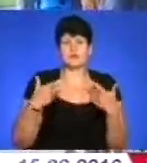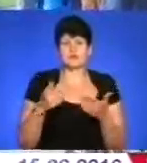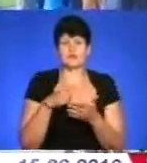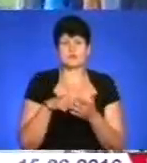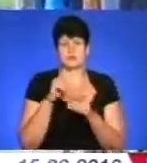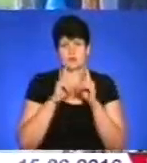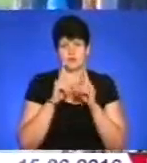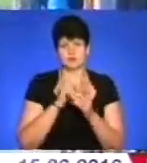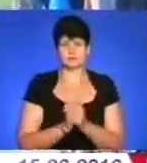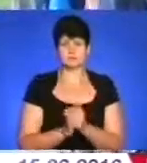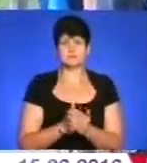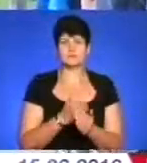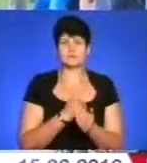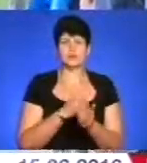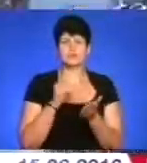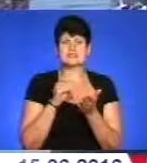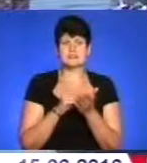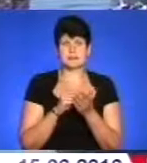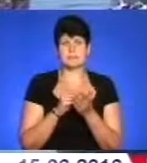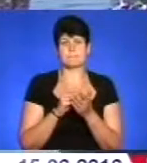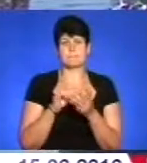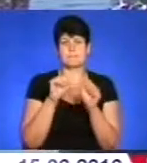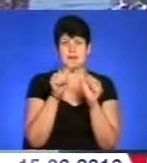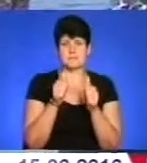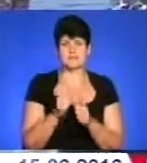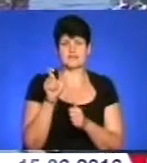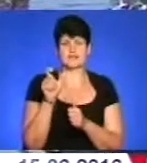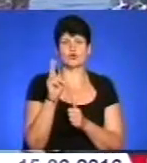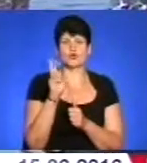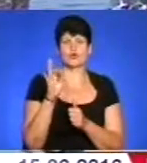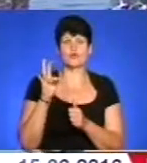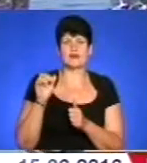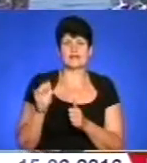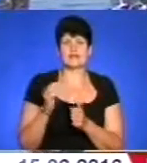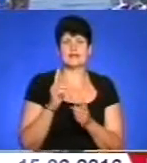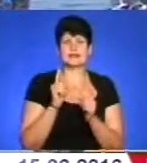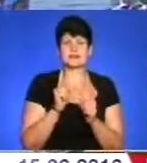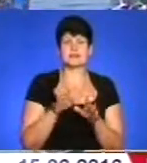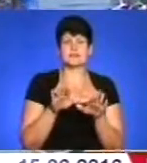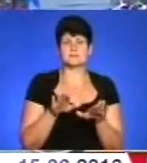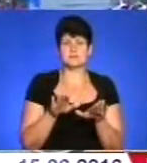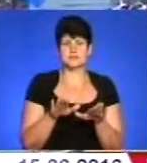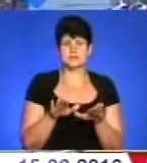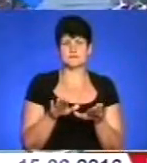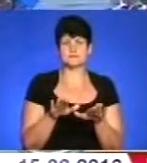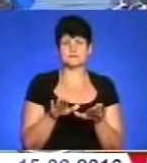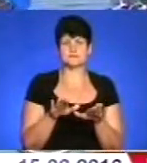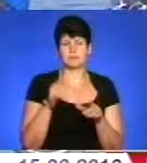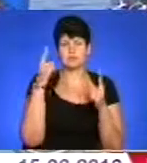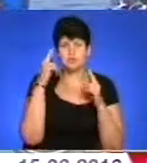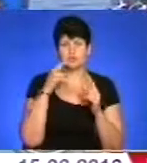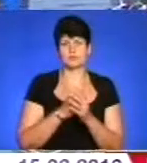ради. Ми хочемо поставити пам'ятник Євгену Коновальцю. І навіть місце вже собі так